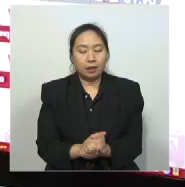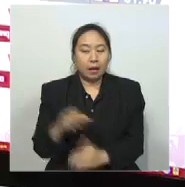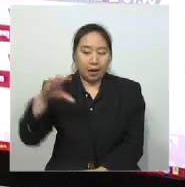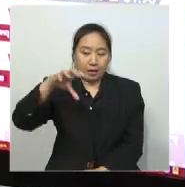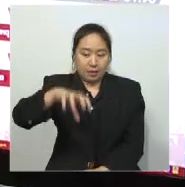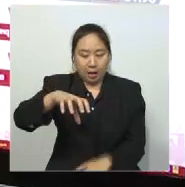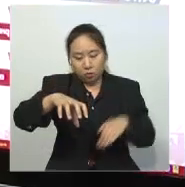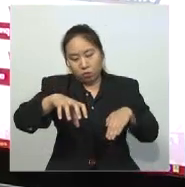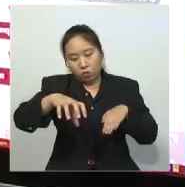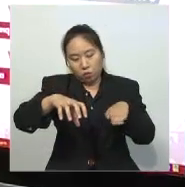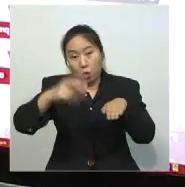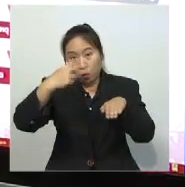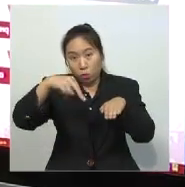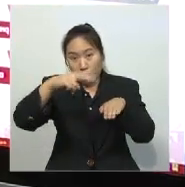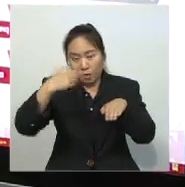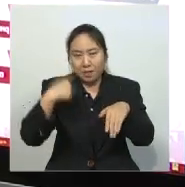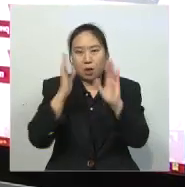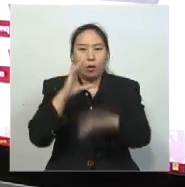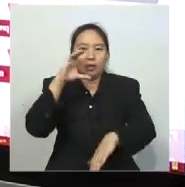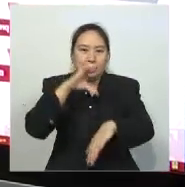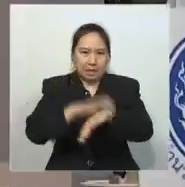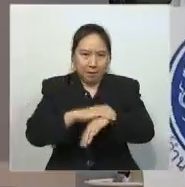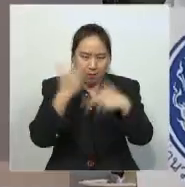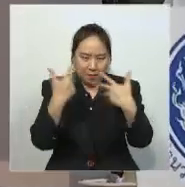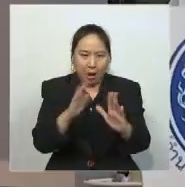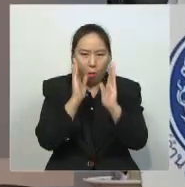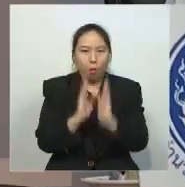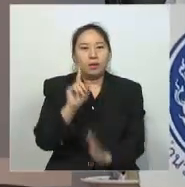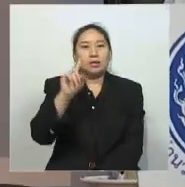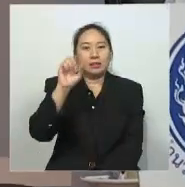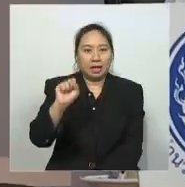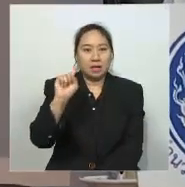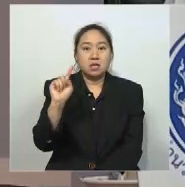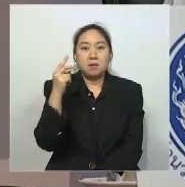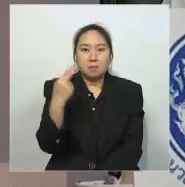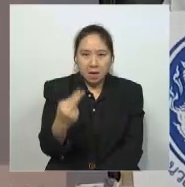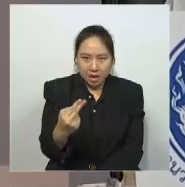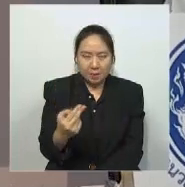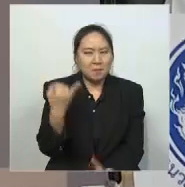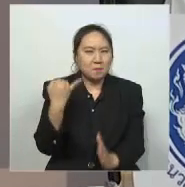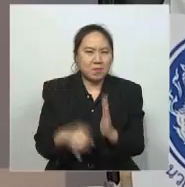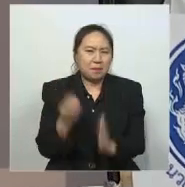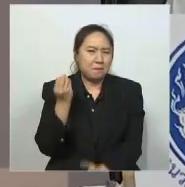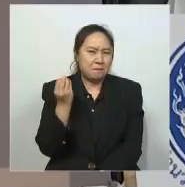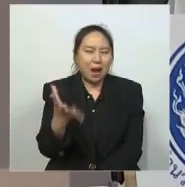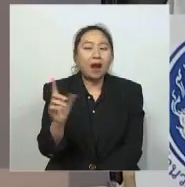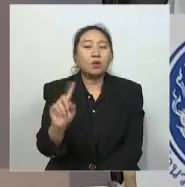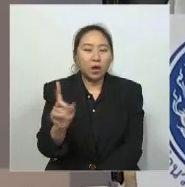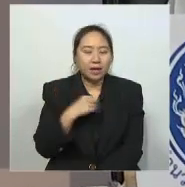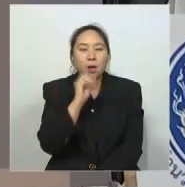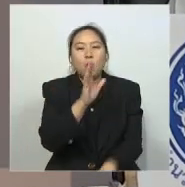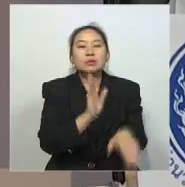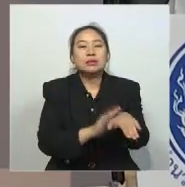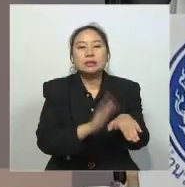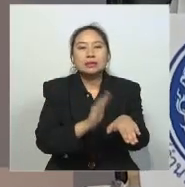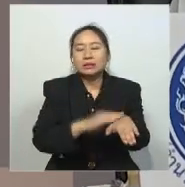จุดตรวจมีผู้ถูกดำเนินคดีแล้วกว่า 110,000 คนส่วนใหญ่ฐานความผิดเป็นเรื่องที่เราเน้นย้ำมาโดยสม่